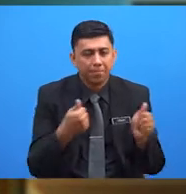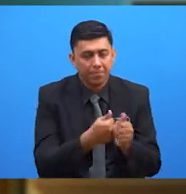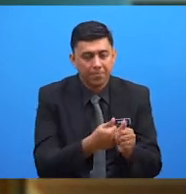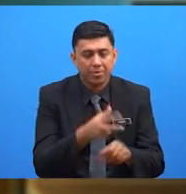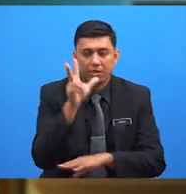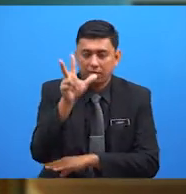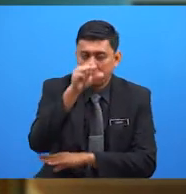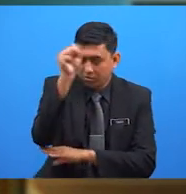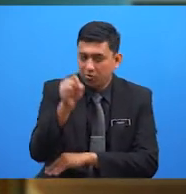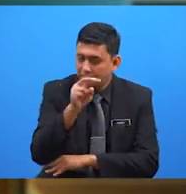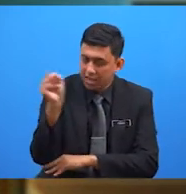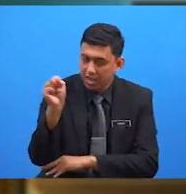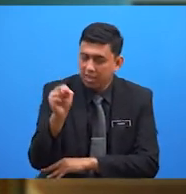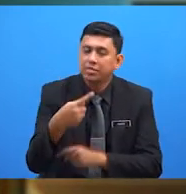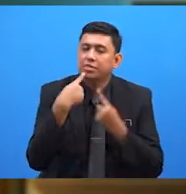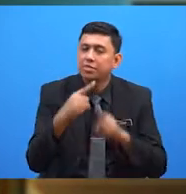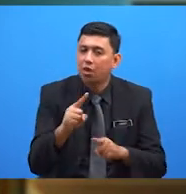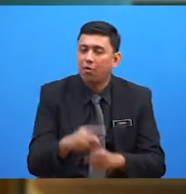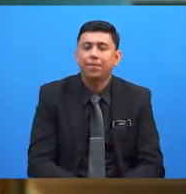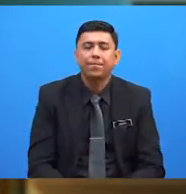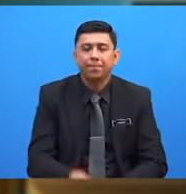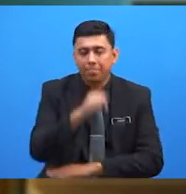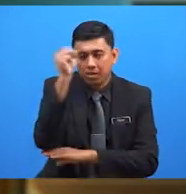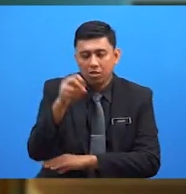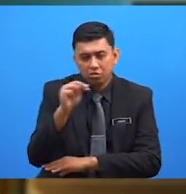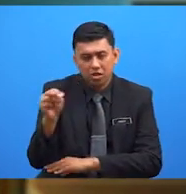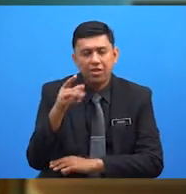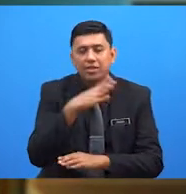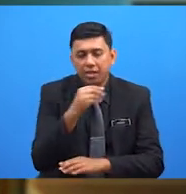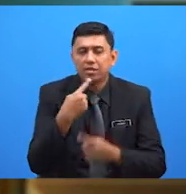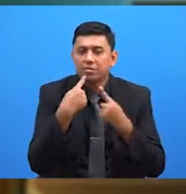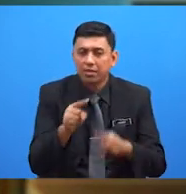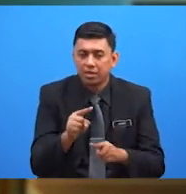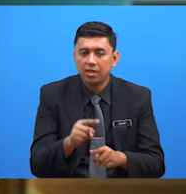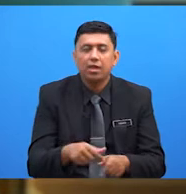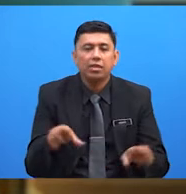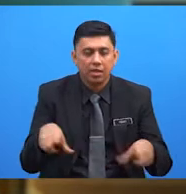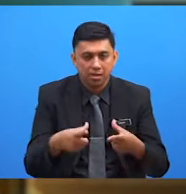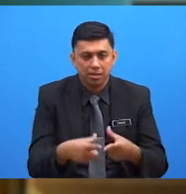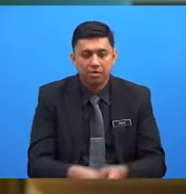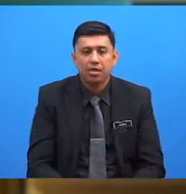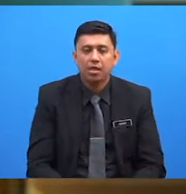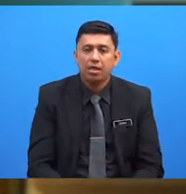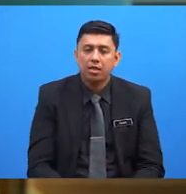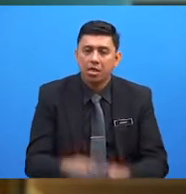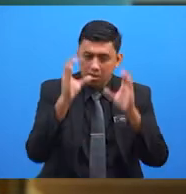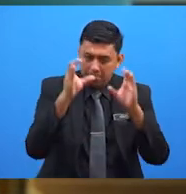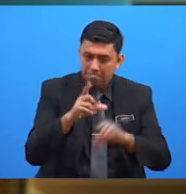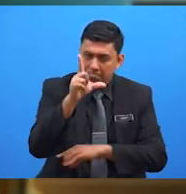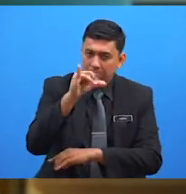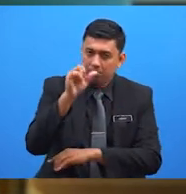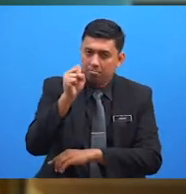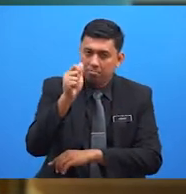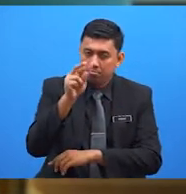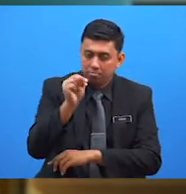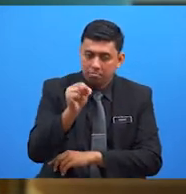Berikut adalah tiga soalan untuk anda jawab. Soalan dan jawapan akan dilaksanakan secara lisan.